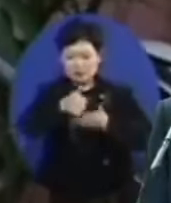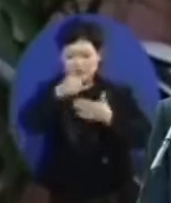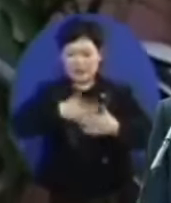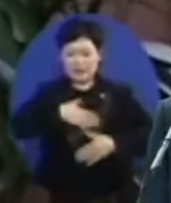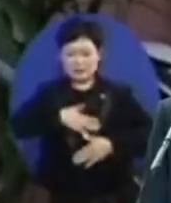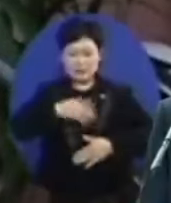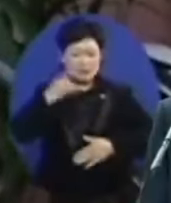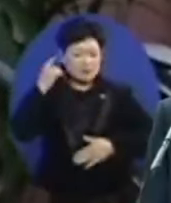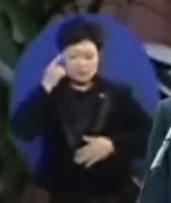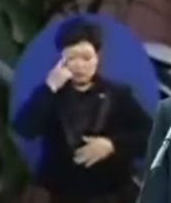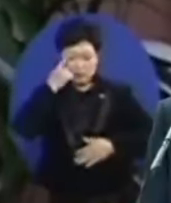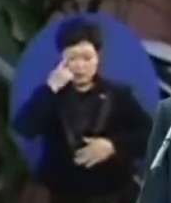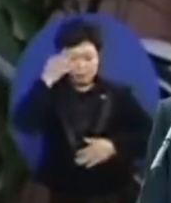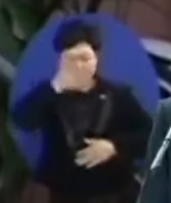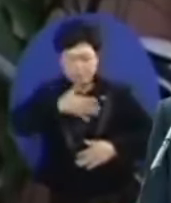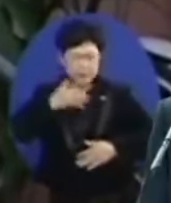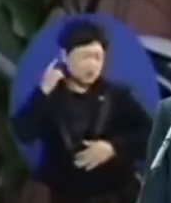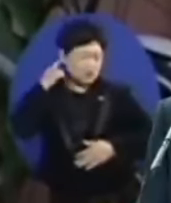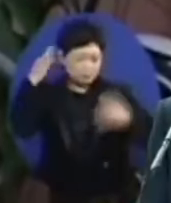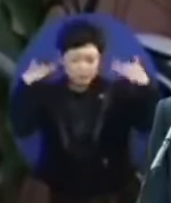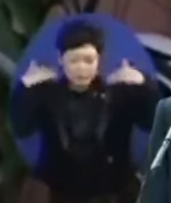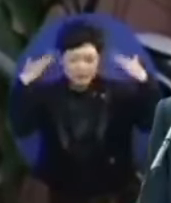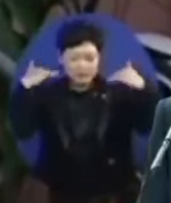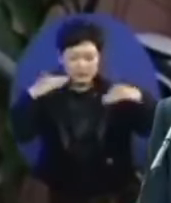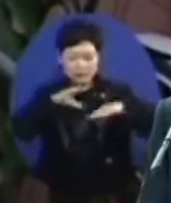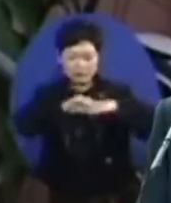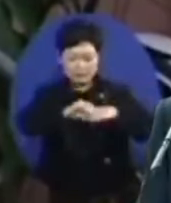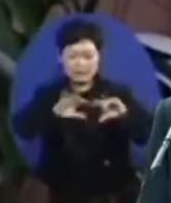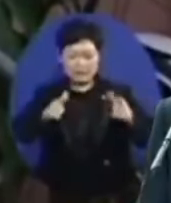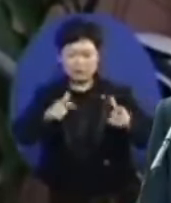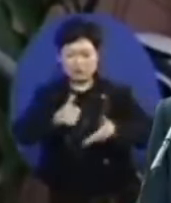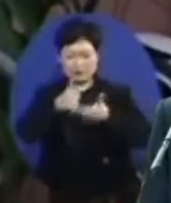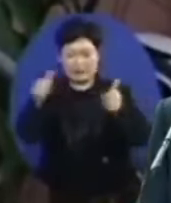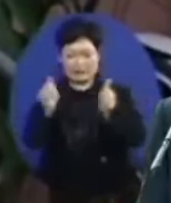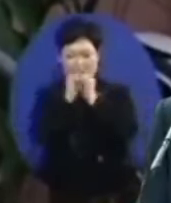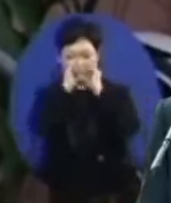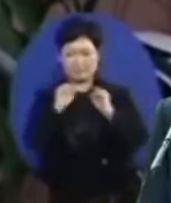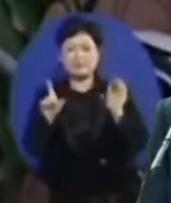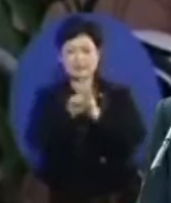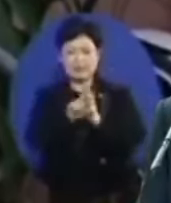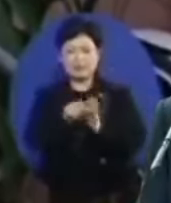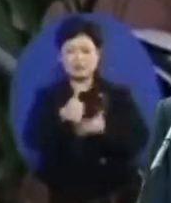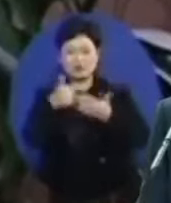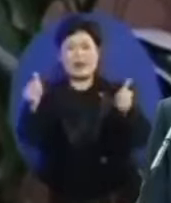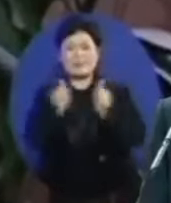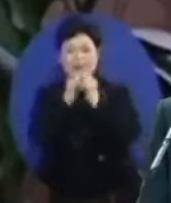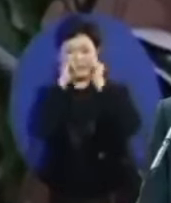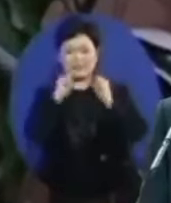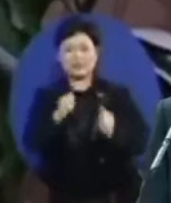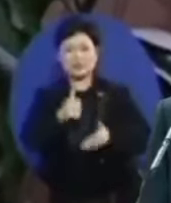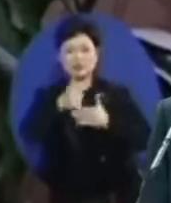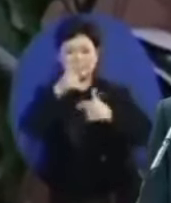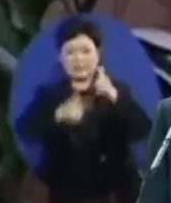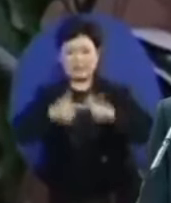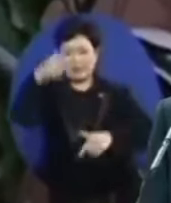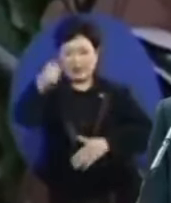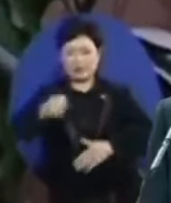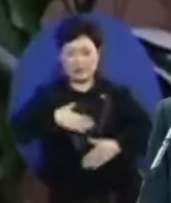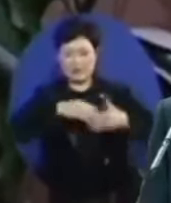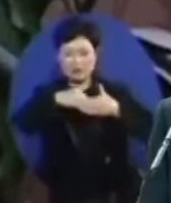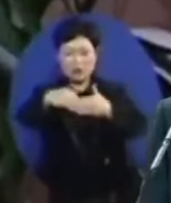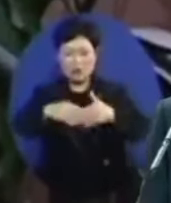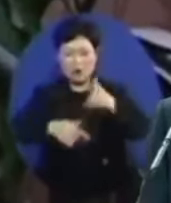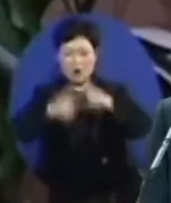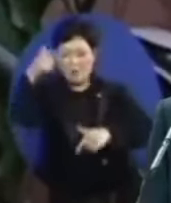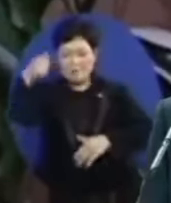보이고 귀에는 안 들리고 손에 잡을 수 없어도 같이 계신 것을 믿습니다. 그러면 주님이 함께 계셔서 주님의 지팡이로 우리를 인도하고